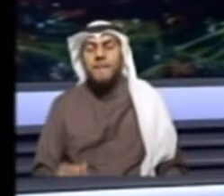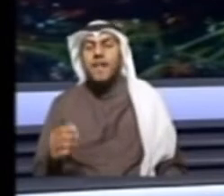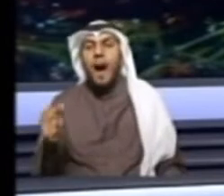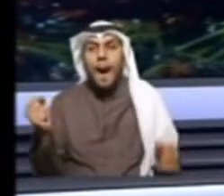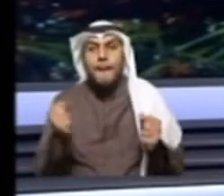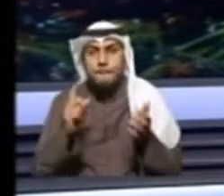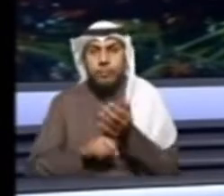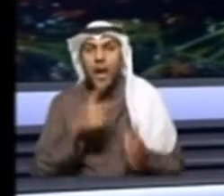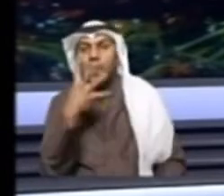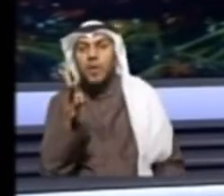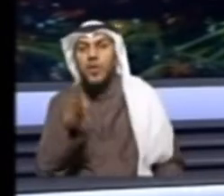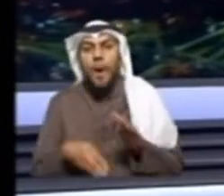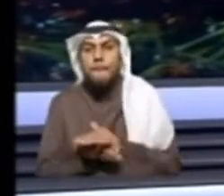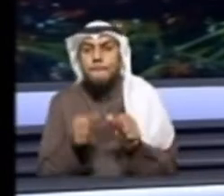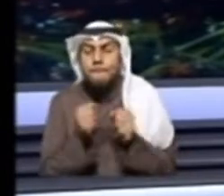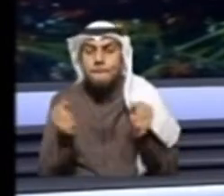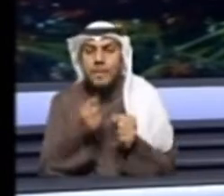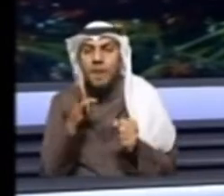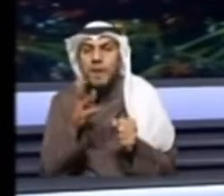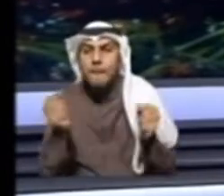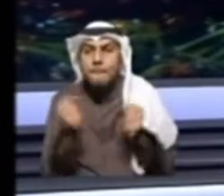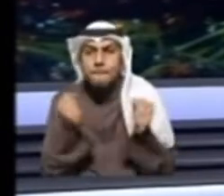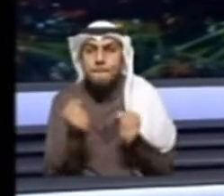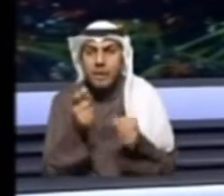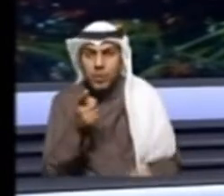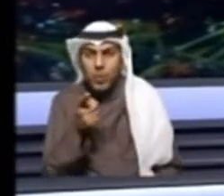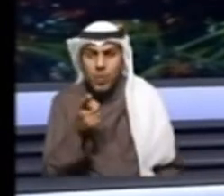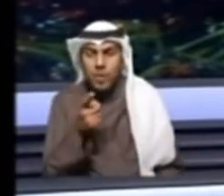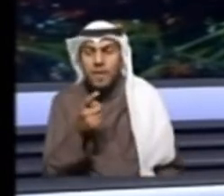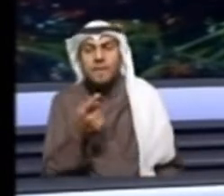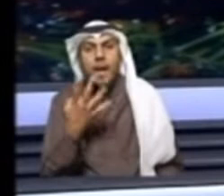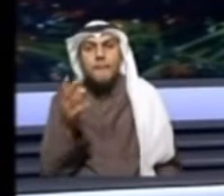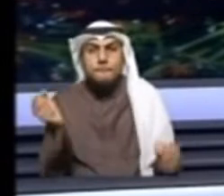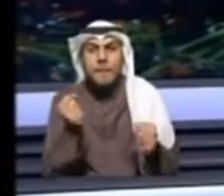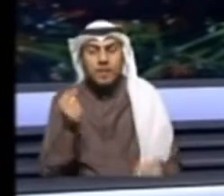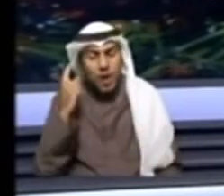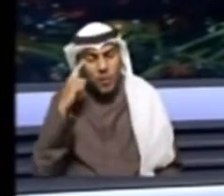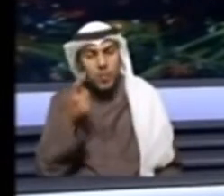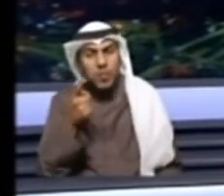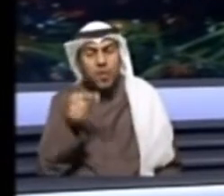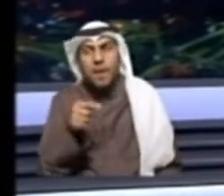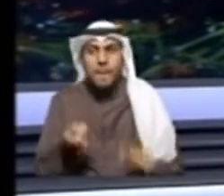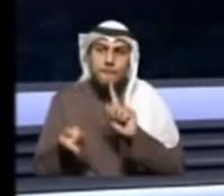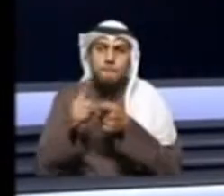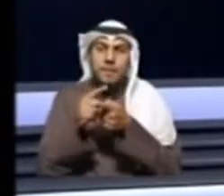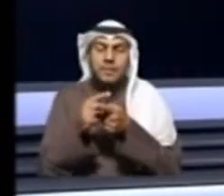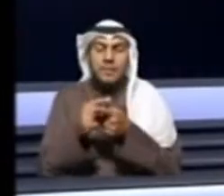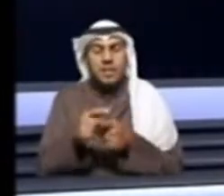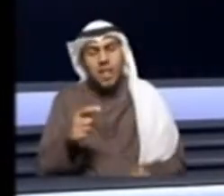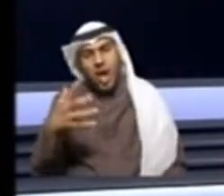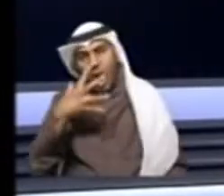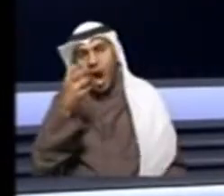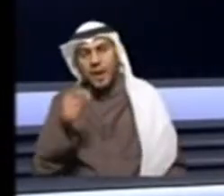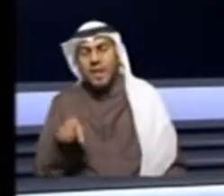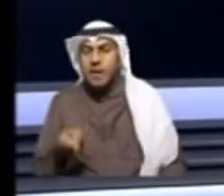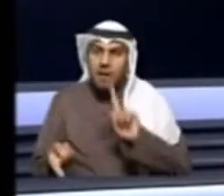كذلك أساس انخفاض درجات الحرارة اللي كانت في السنوات الماضية خلت الأجواء دافئة السنة. تغير كبير في